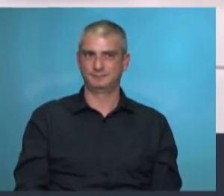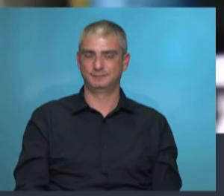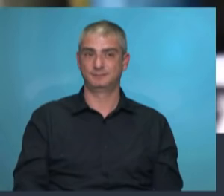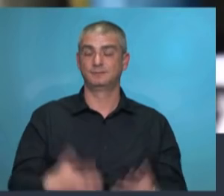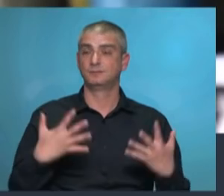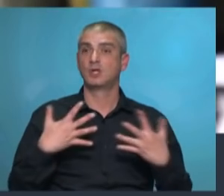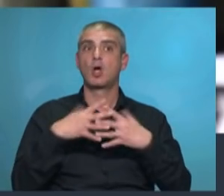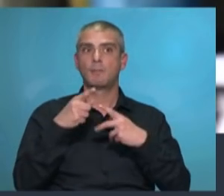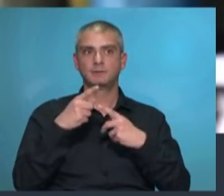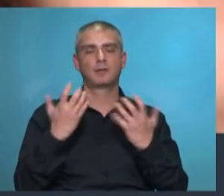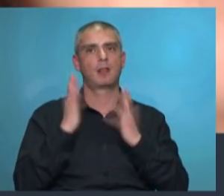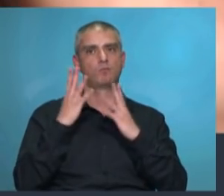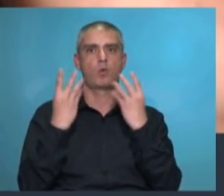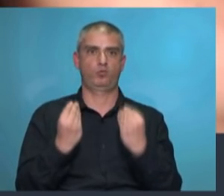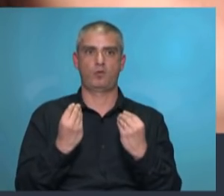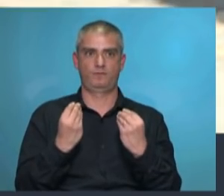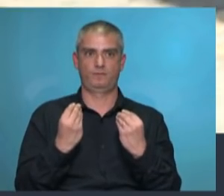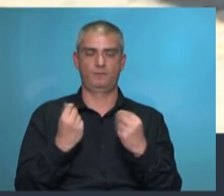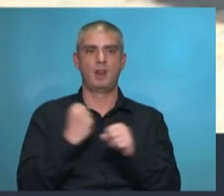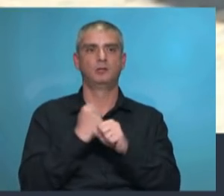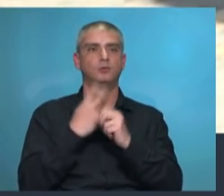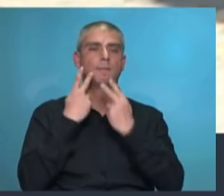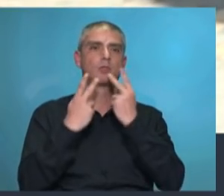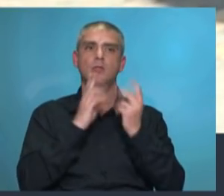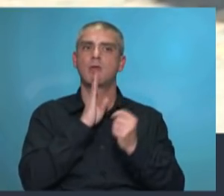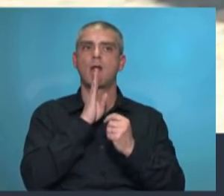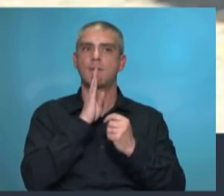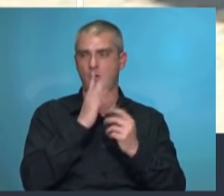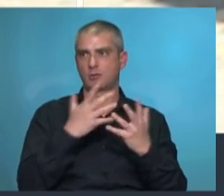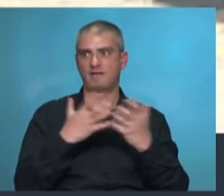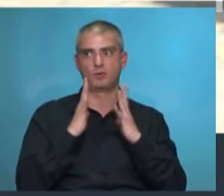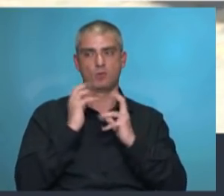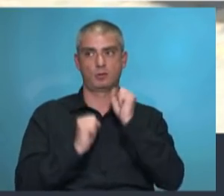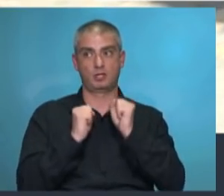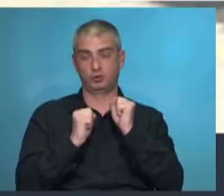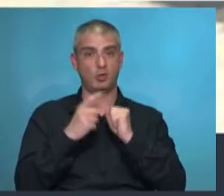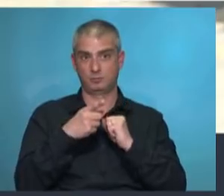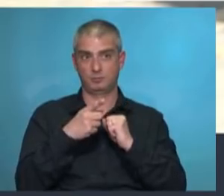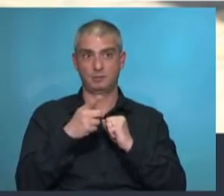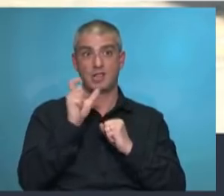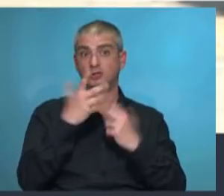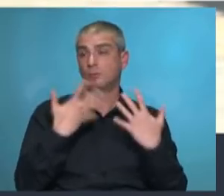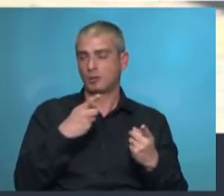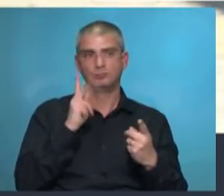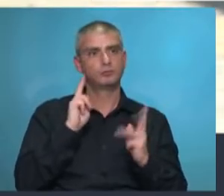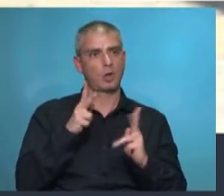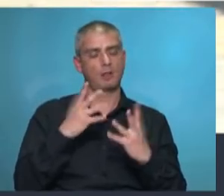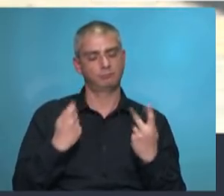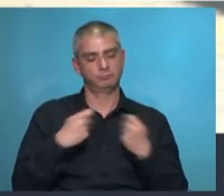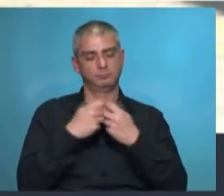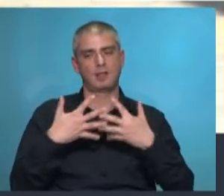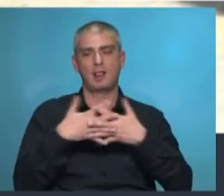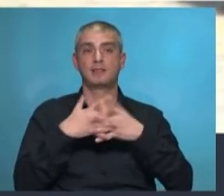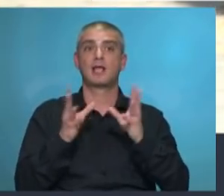הקואופרציה היא כלי מאוד טוב ליצירת פתרונות לבעיות חברתיות קשות. אנשים מוחלשים יכולים להתאגד ביחד